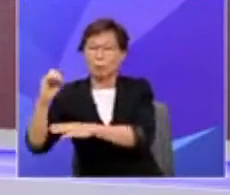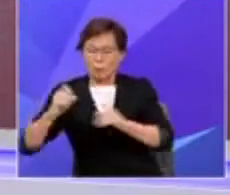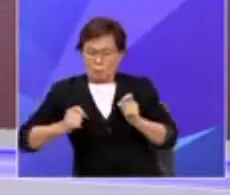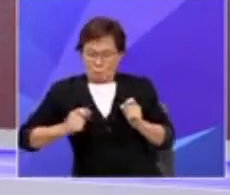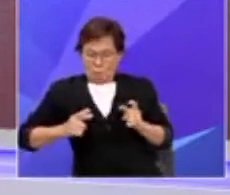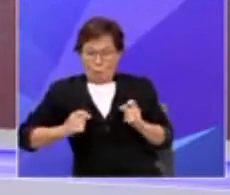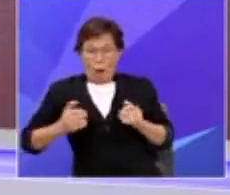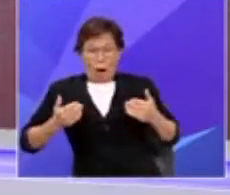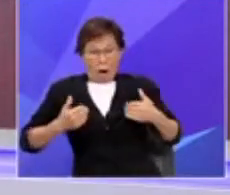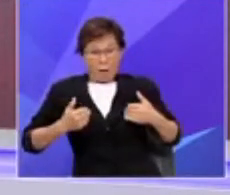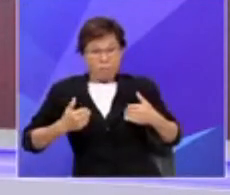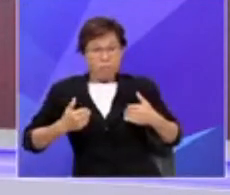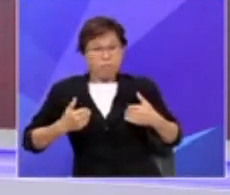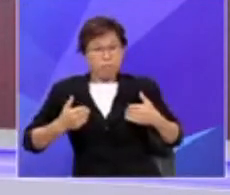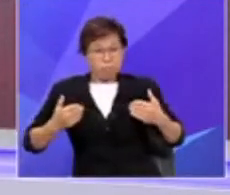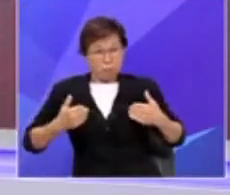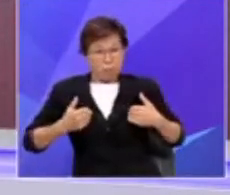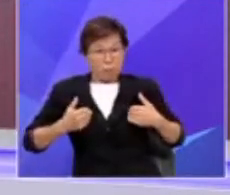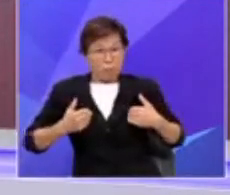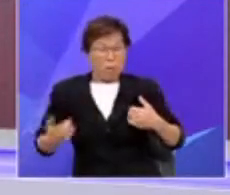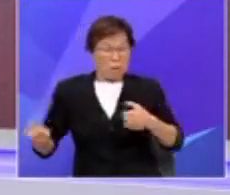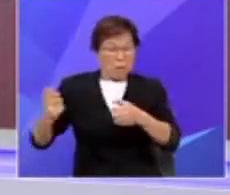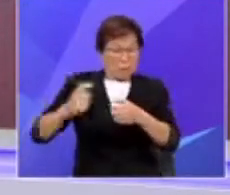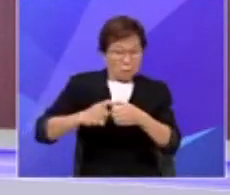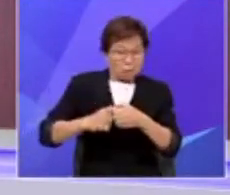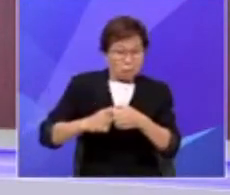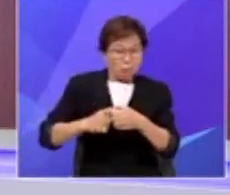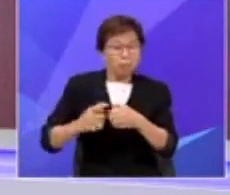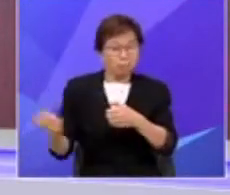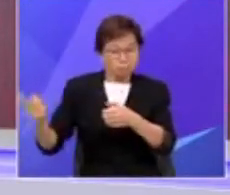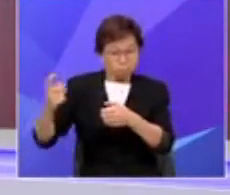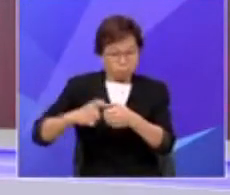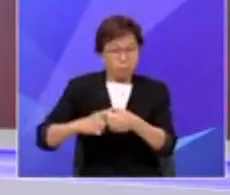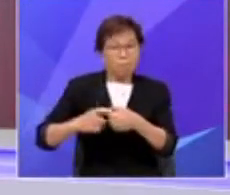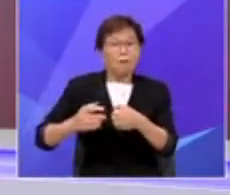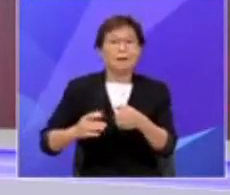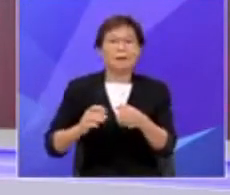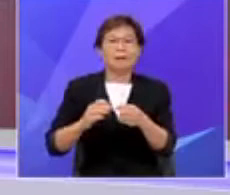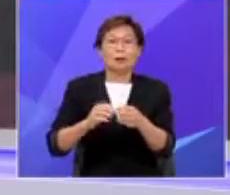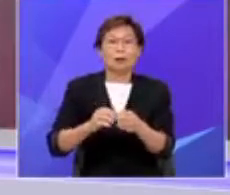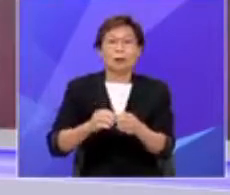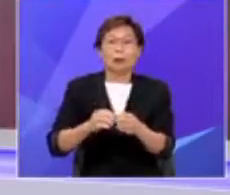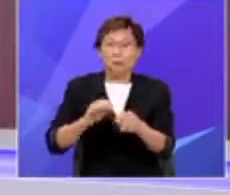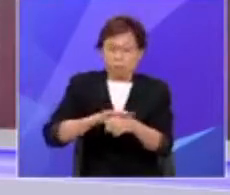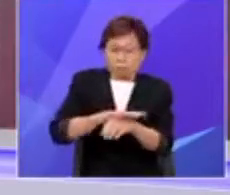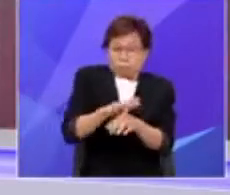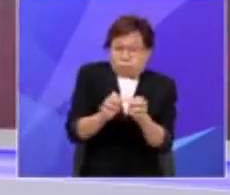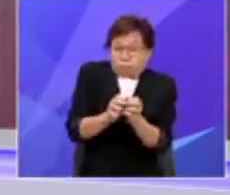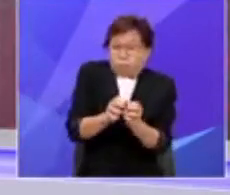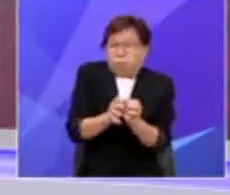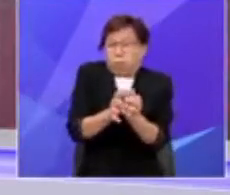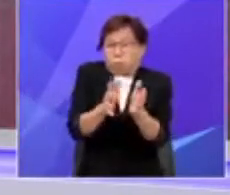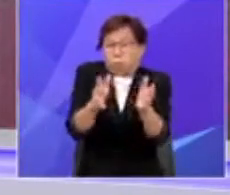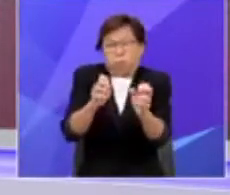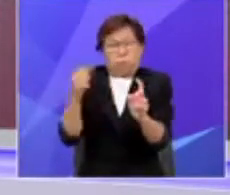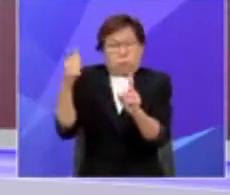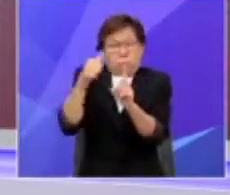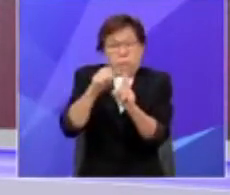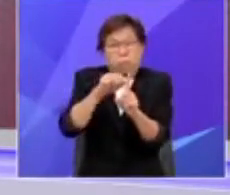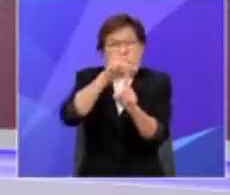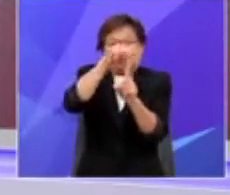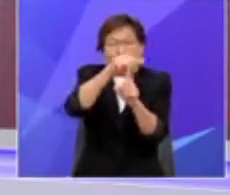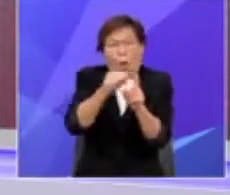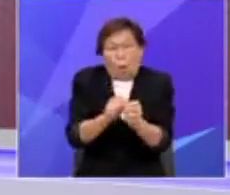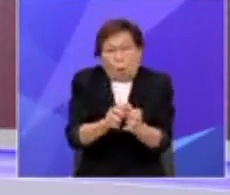mempunyai keberadaan dana mempunyai impak yang cukup luas diseluruh Rantau dan